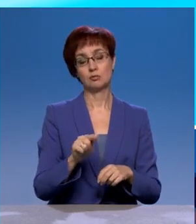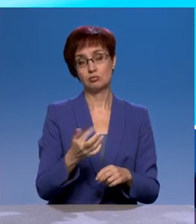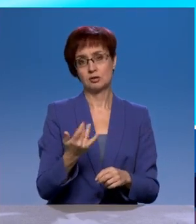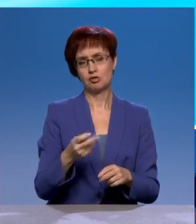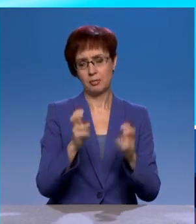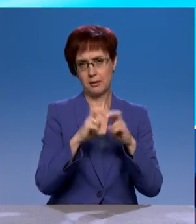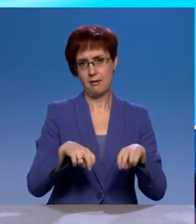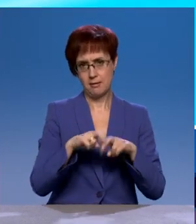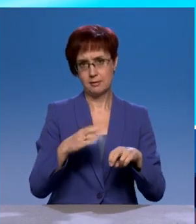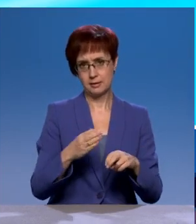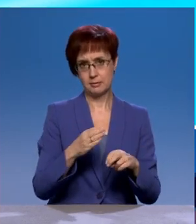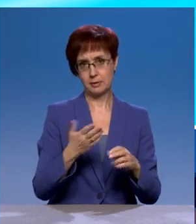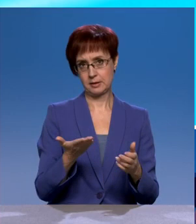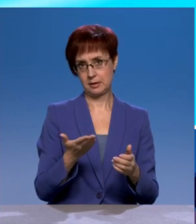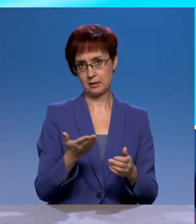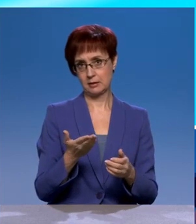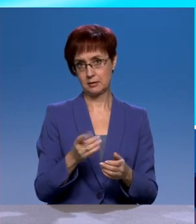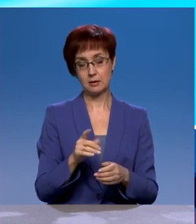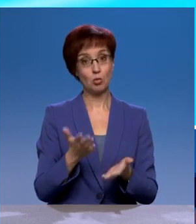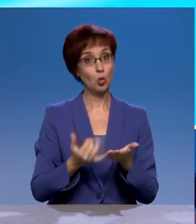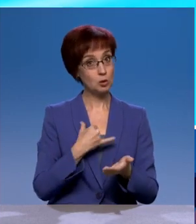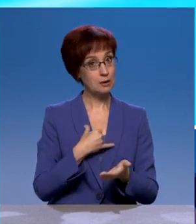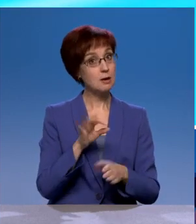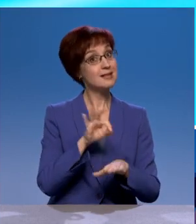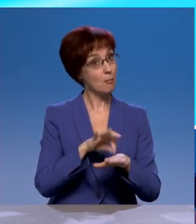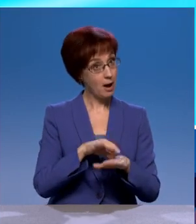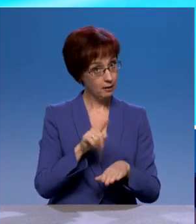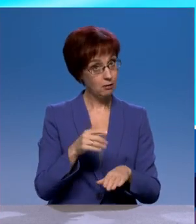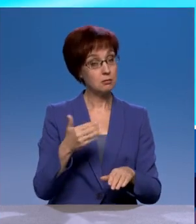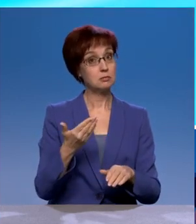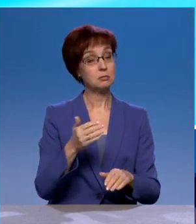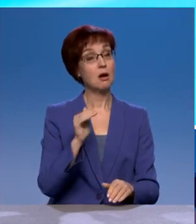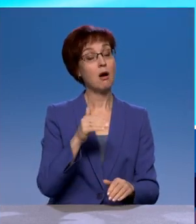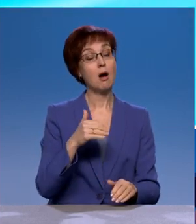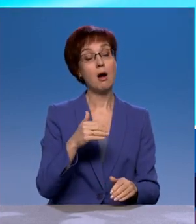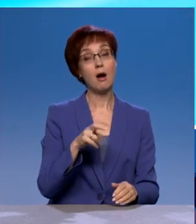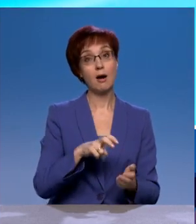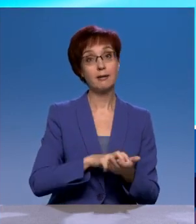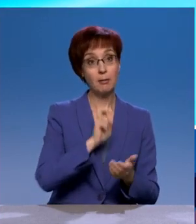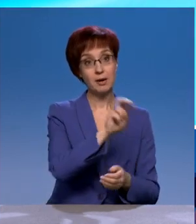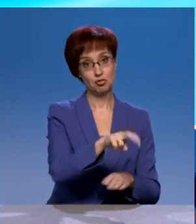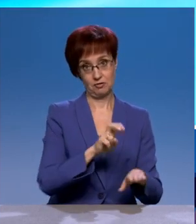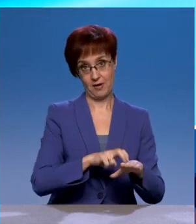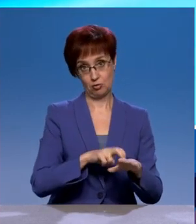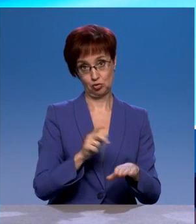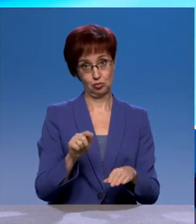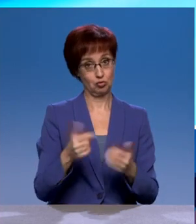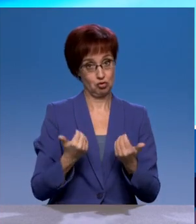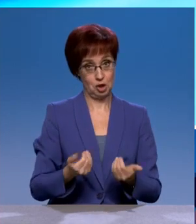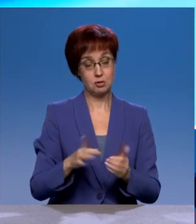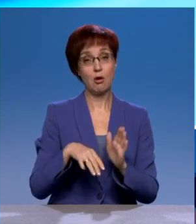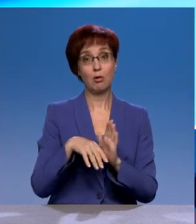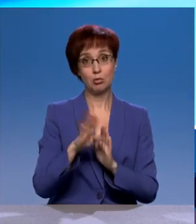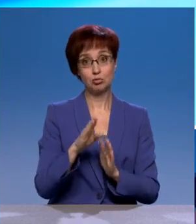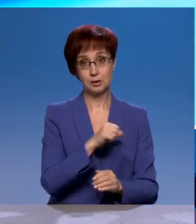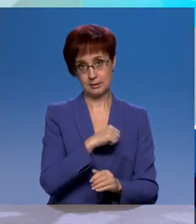нас заболело, обратитесь к врачу. Поэтому лучше никуда ничего, наверное, не обращаться, потому что лечатся уже люди сами, с чем могут, или так